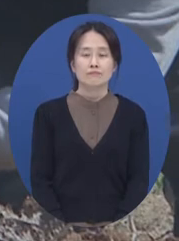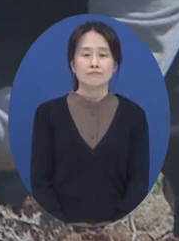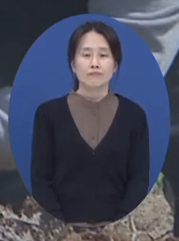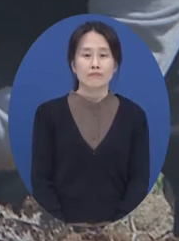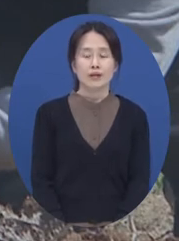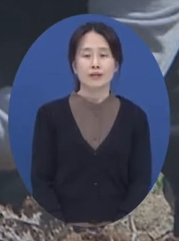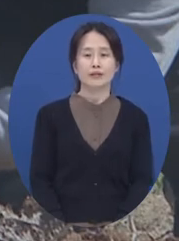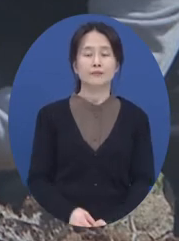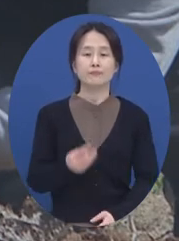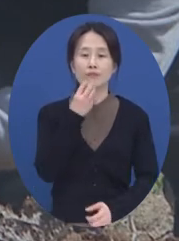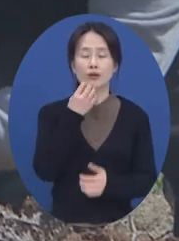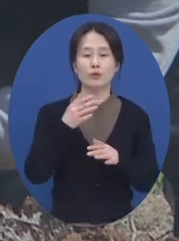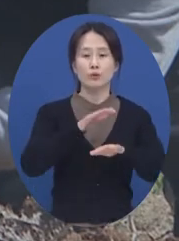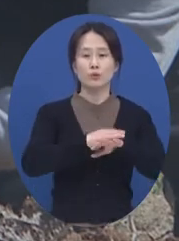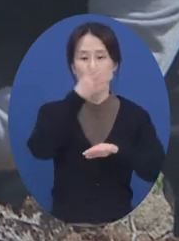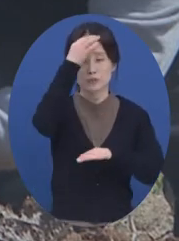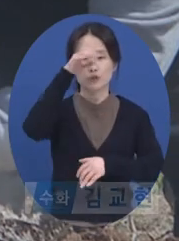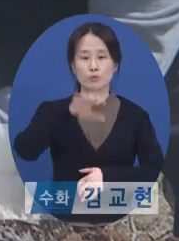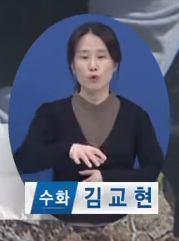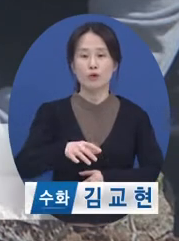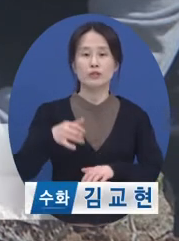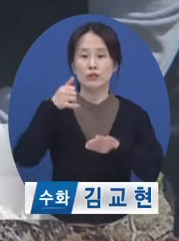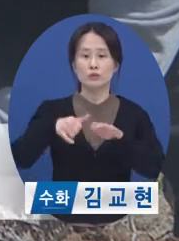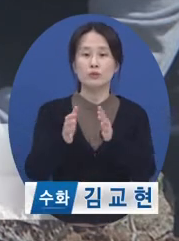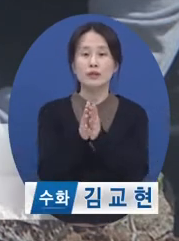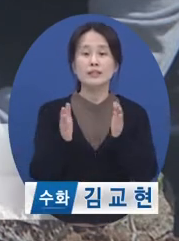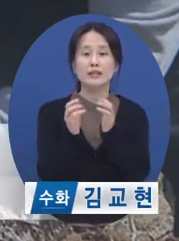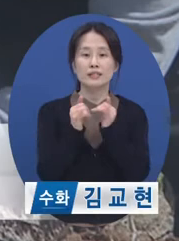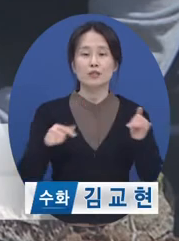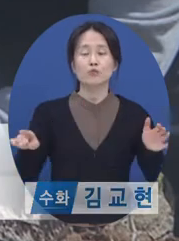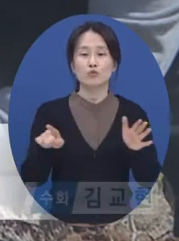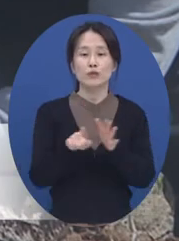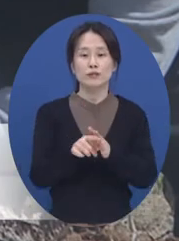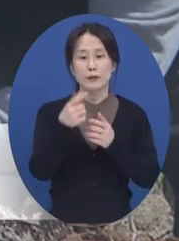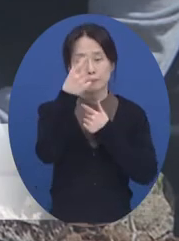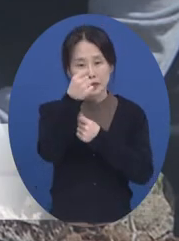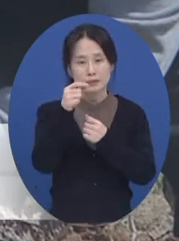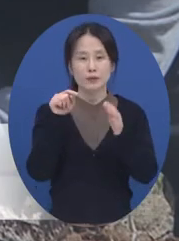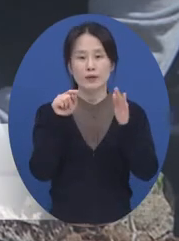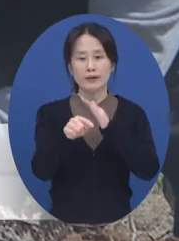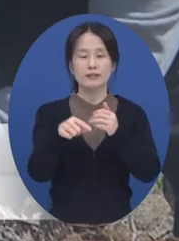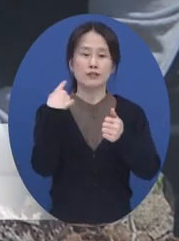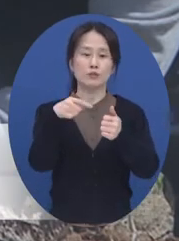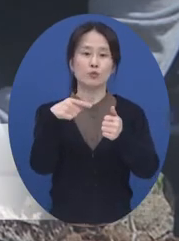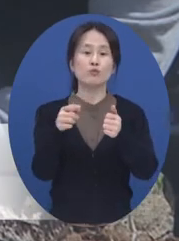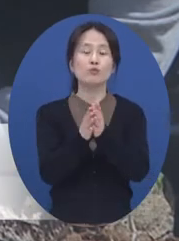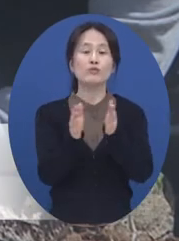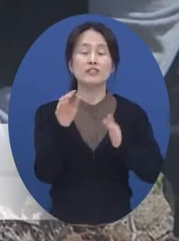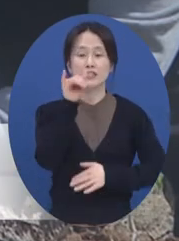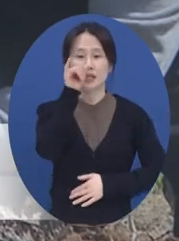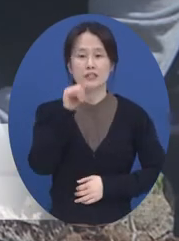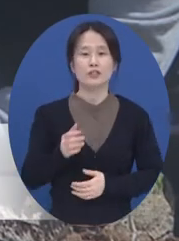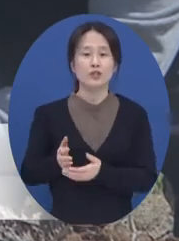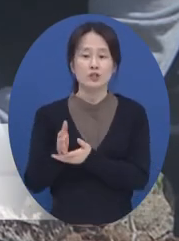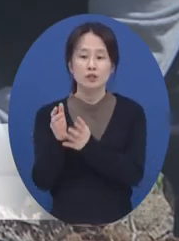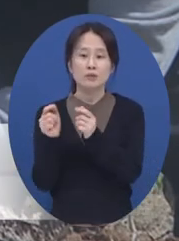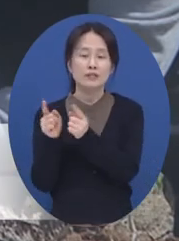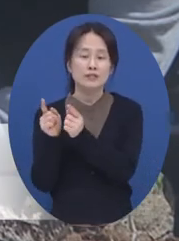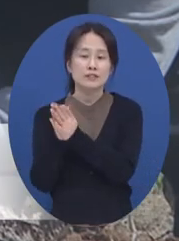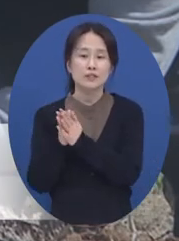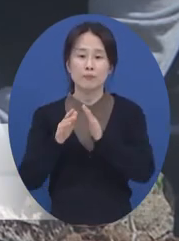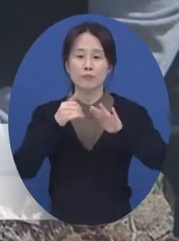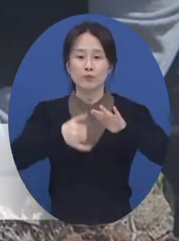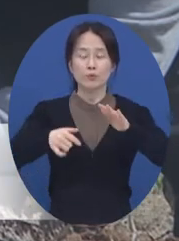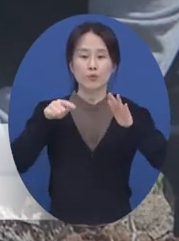경기도 농업기술원이 귀농 창업에 뛰어든 농업인들을 위해 맞춤형 현장 컨설팅을 진행합니다. 전문가가 직접